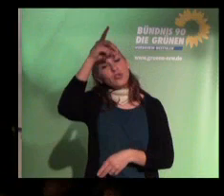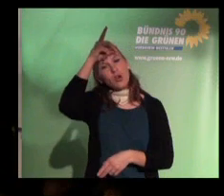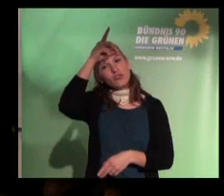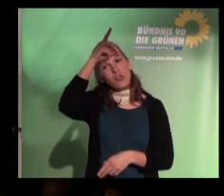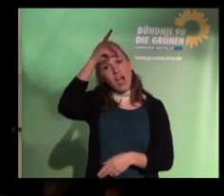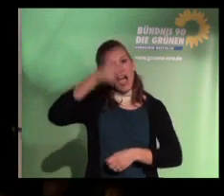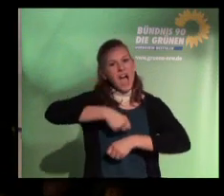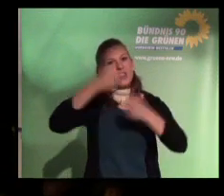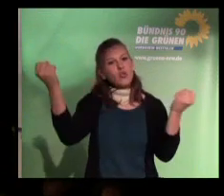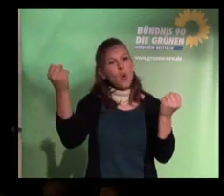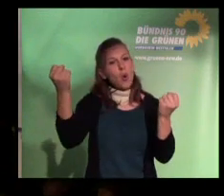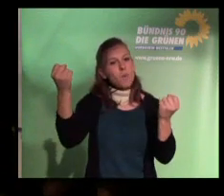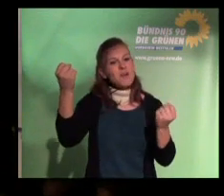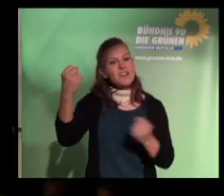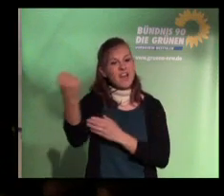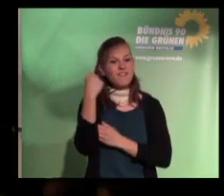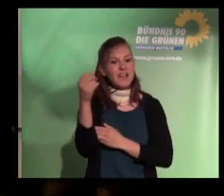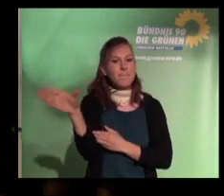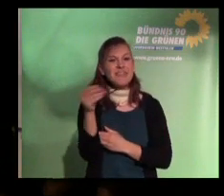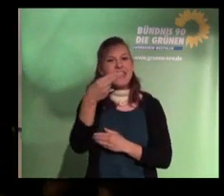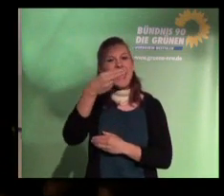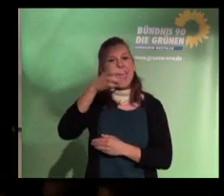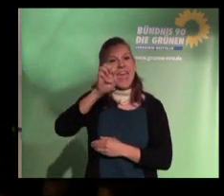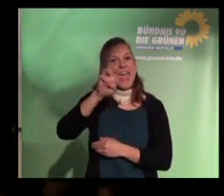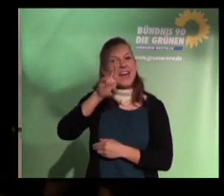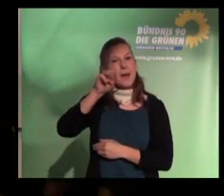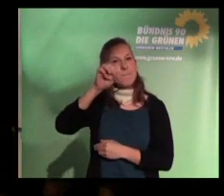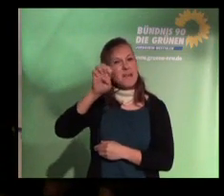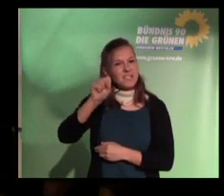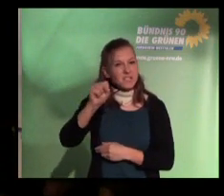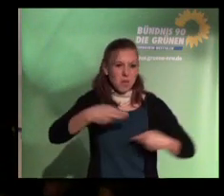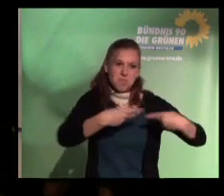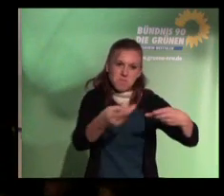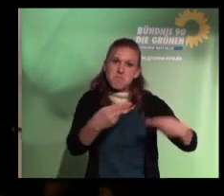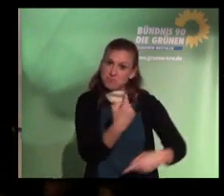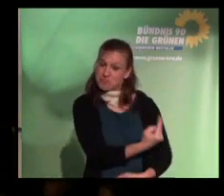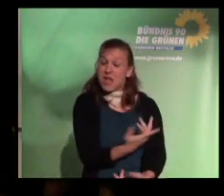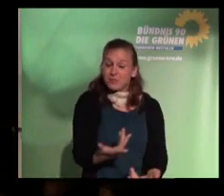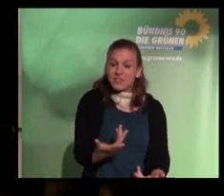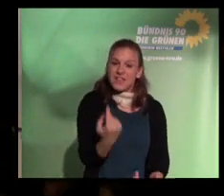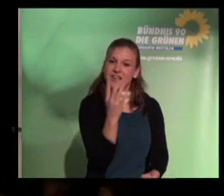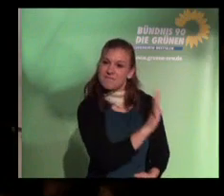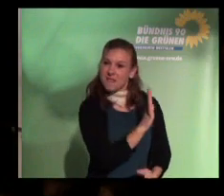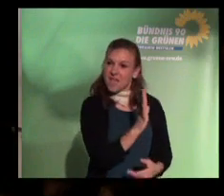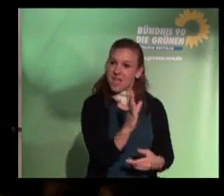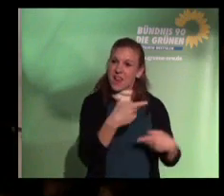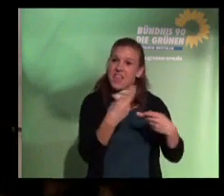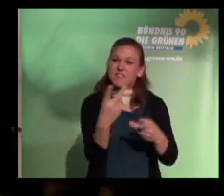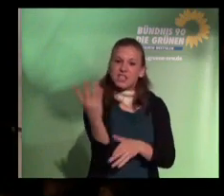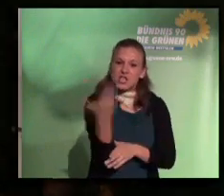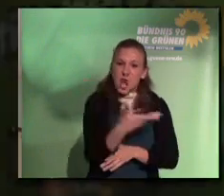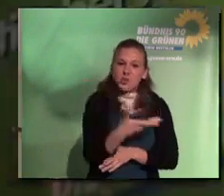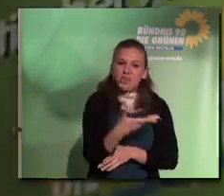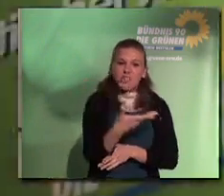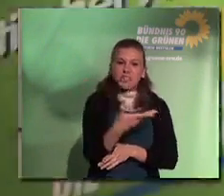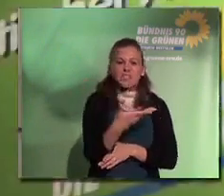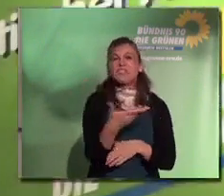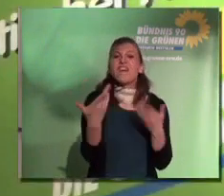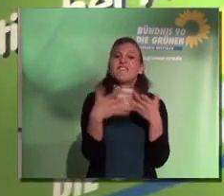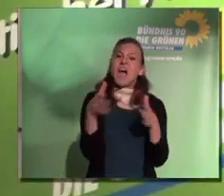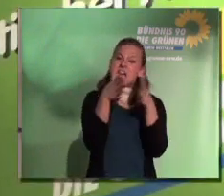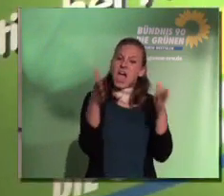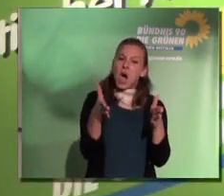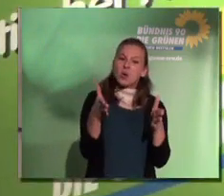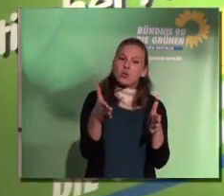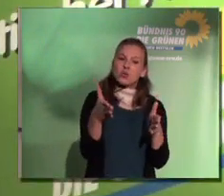mit Hermes-Bürgschaften liefert Rösler. Röslers Lieferservice frei Haus. Ja, Bestellung